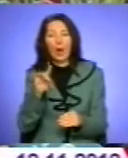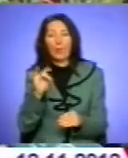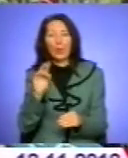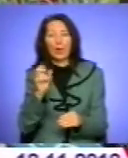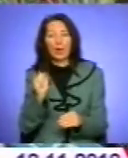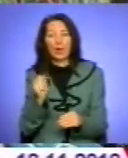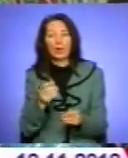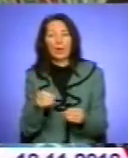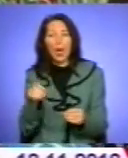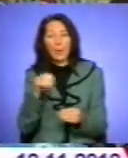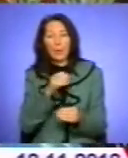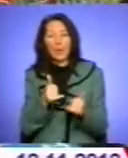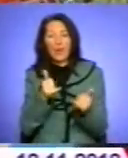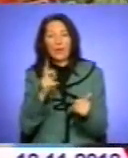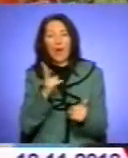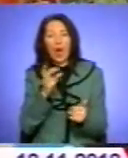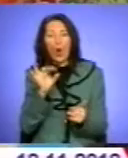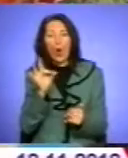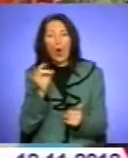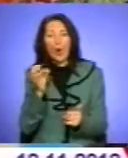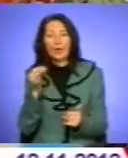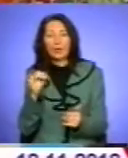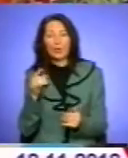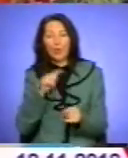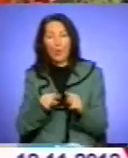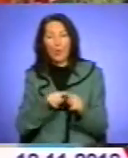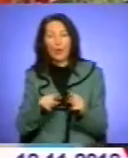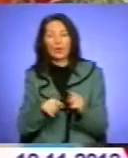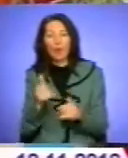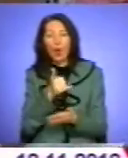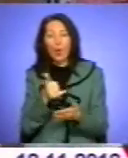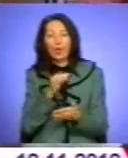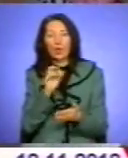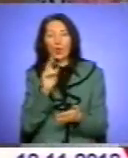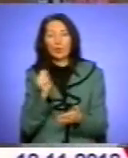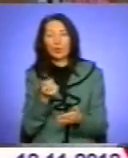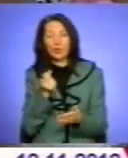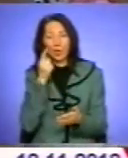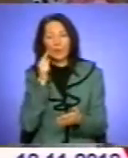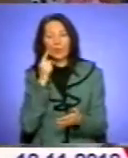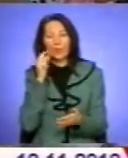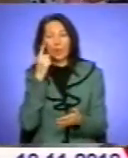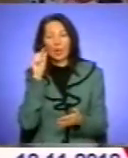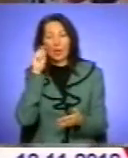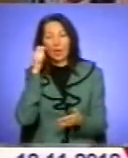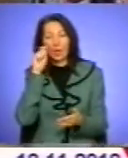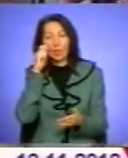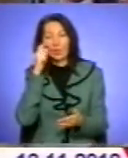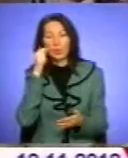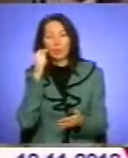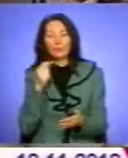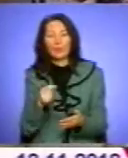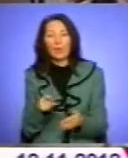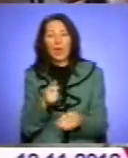до корейської моркви, олія, оцет і трошечки цукру до смаку. 12-та ярмарка пройшла успішно, кажуть у